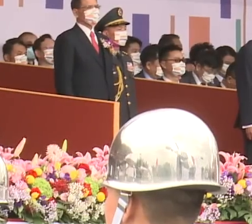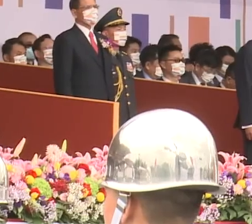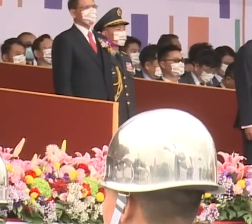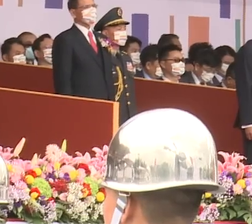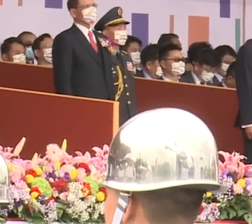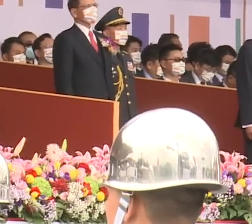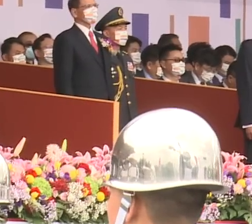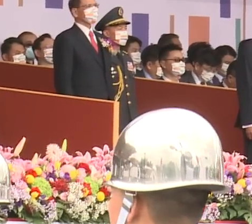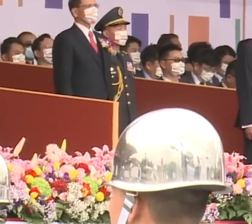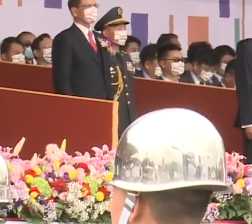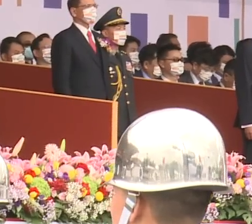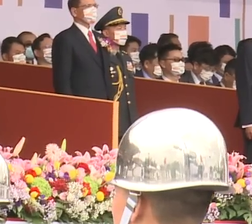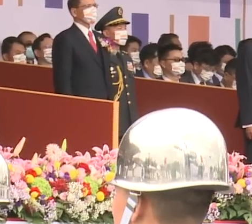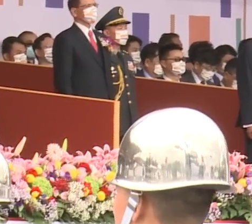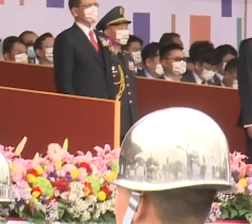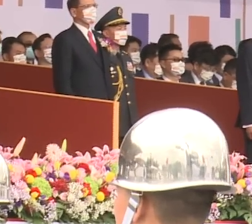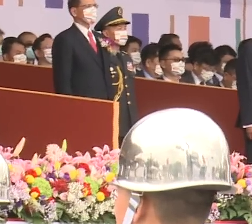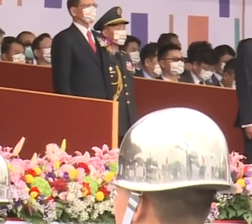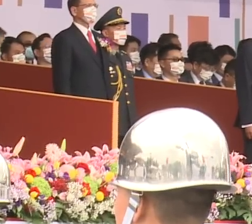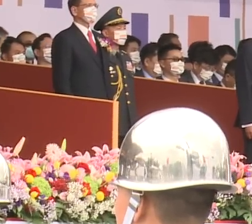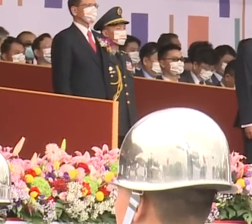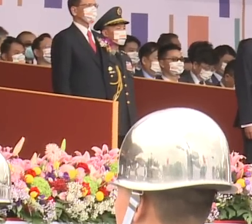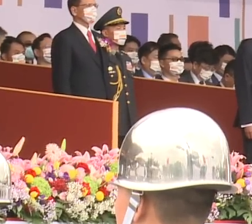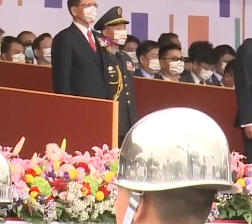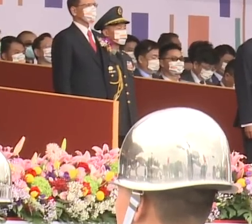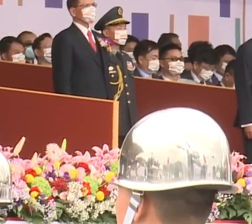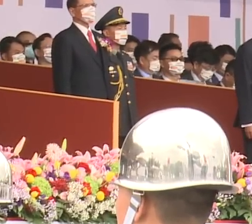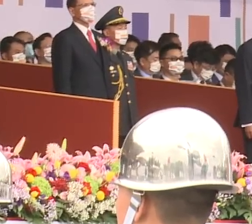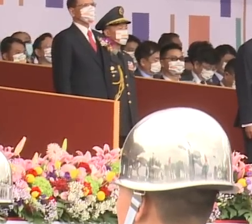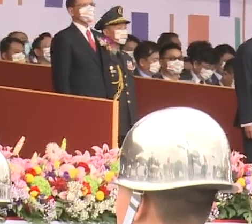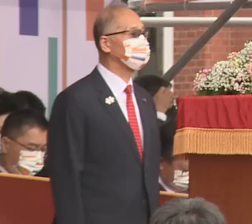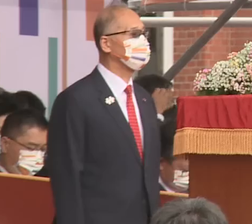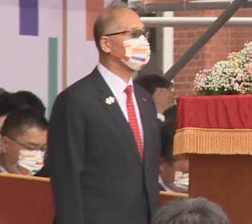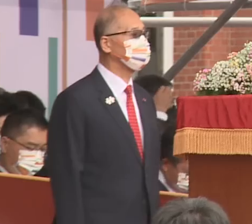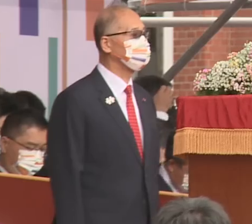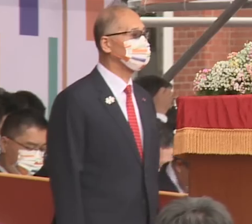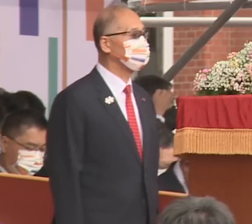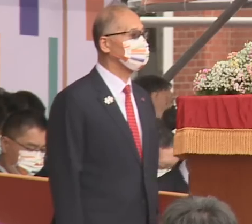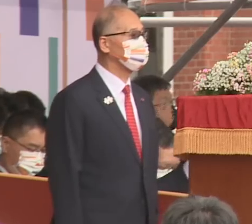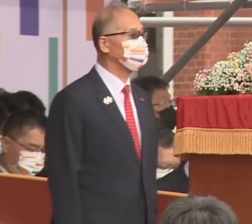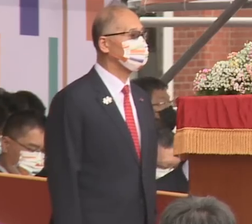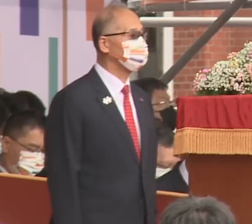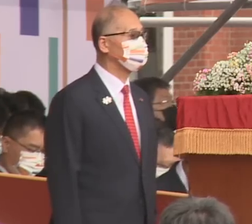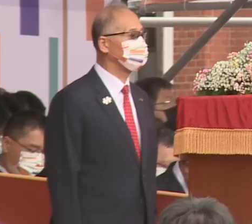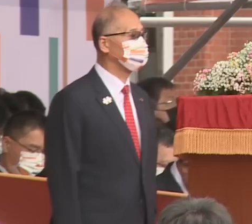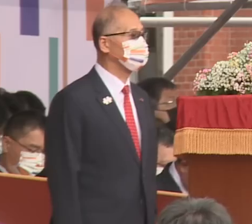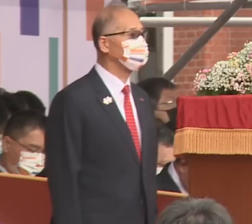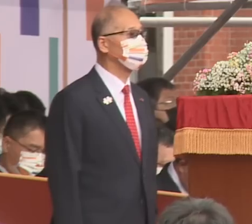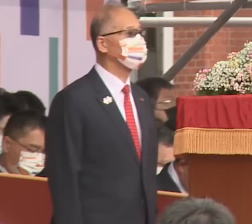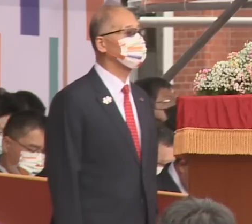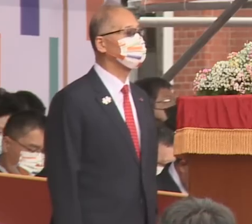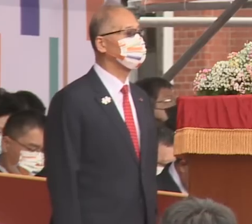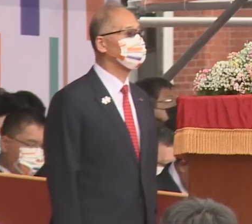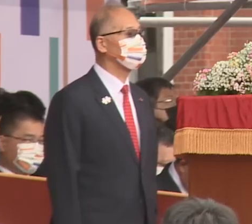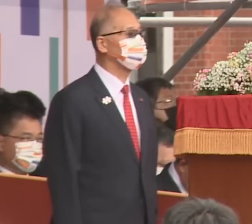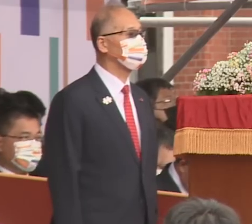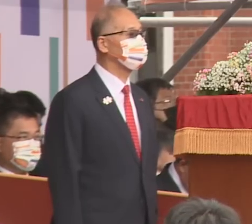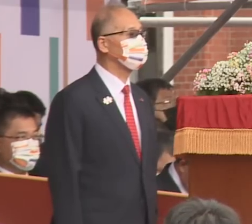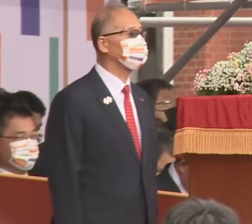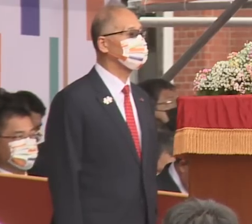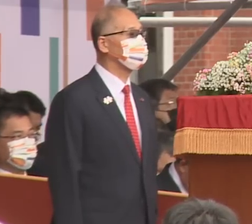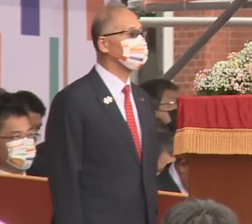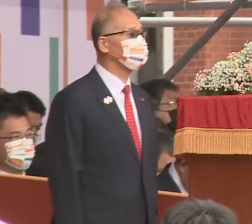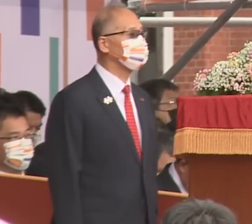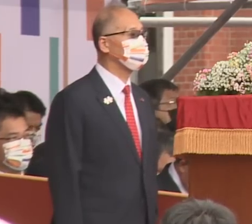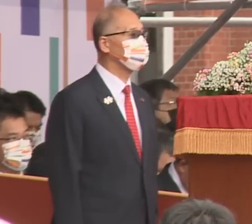区域正在发生的变动，从南海到中印冲突，甚至香港国安法，当前国际新秩序正在成型，因此台湾必须